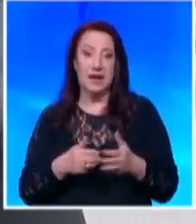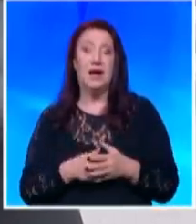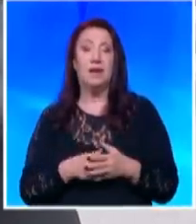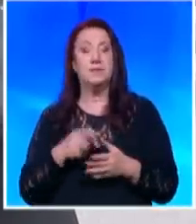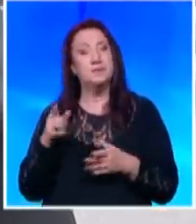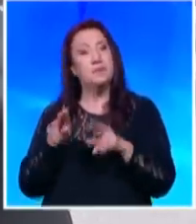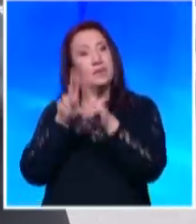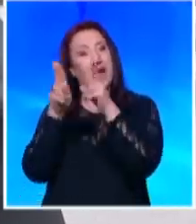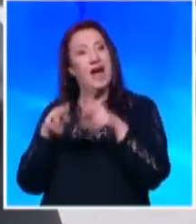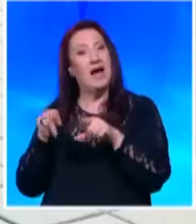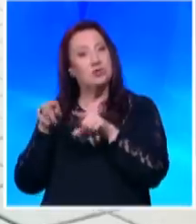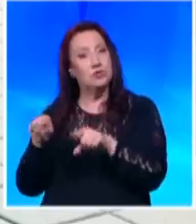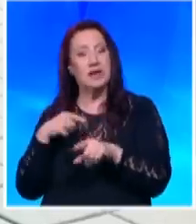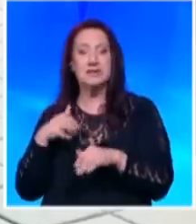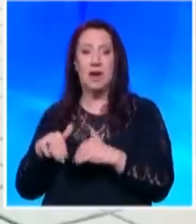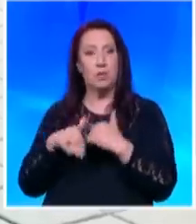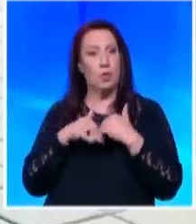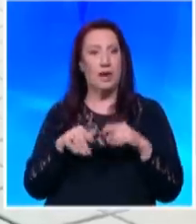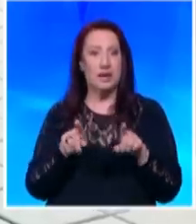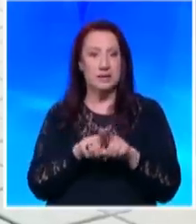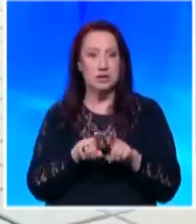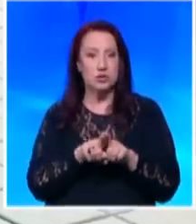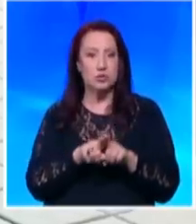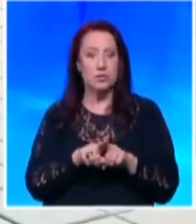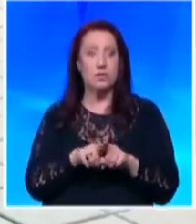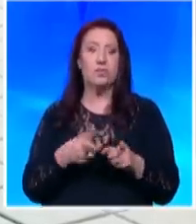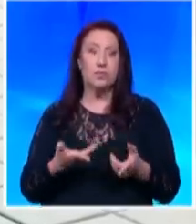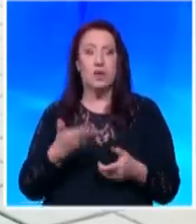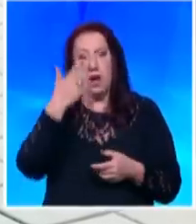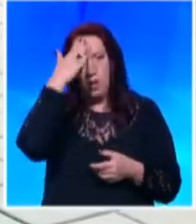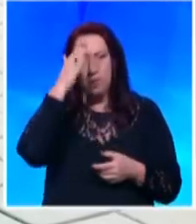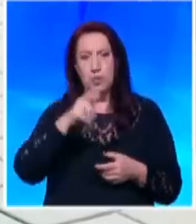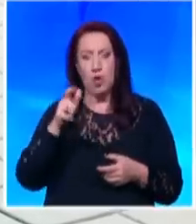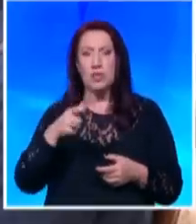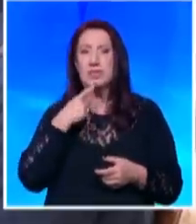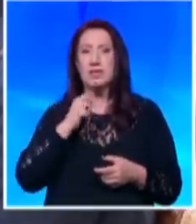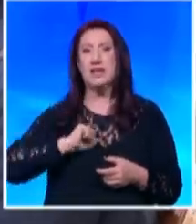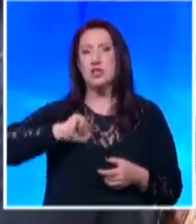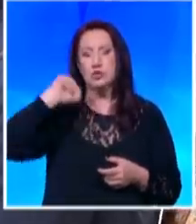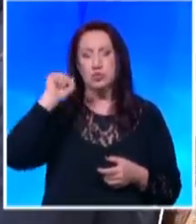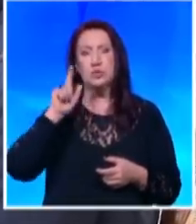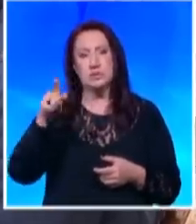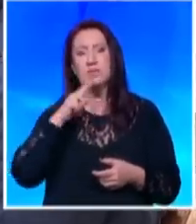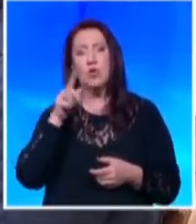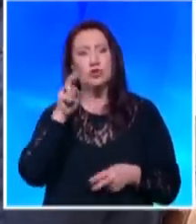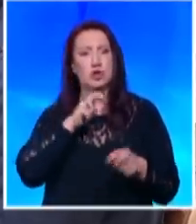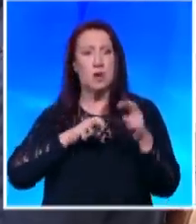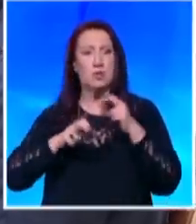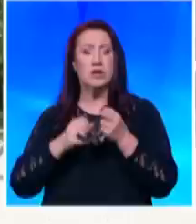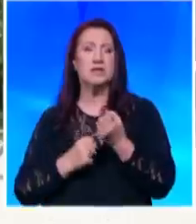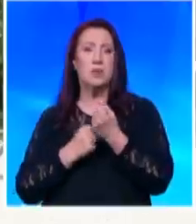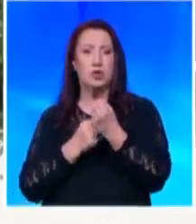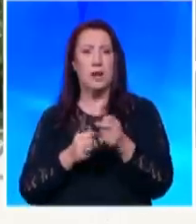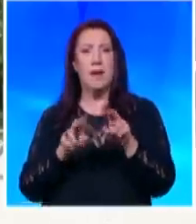асоциацията виждам и друг тип опора. Пациентите с инсулт и техните близки могат да потърсят подкрепа от Асоциацията за инсулт и